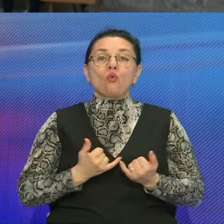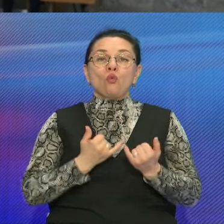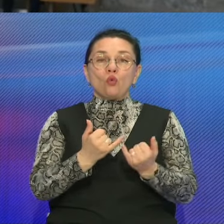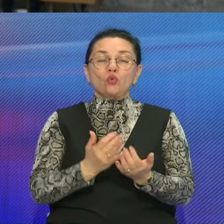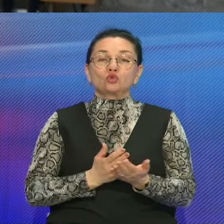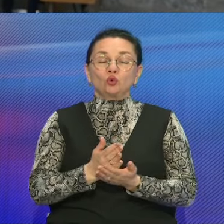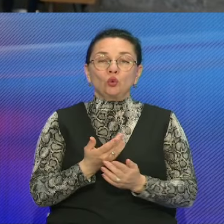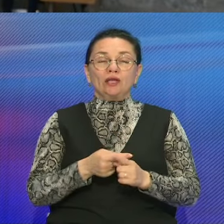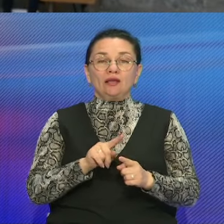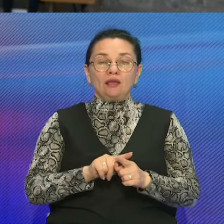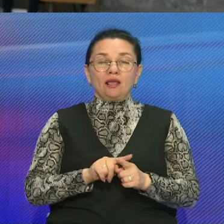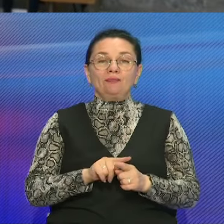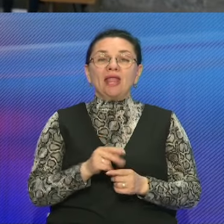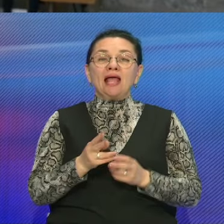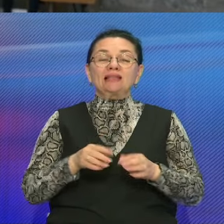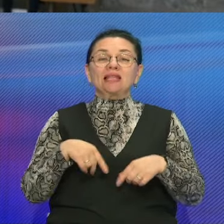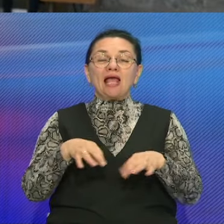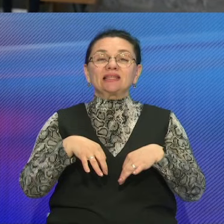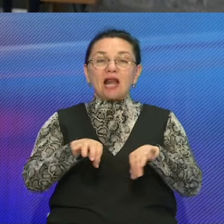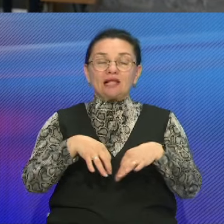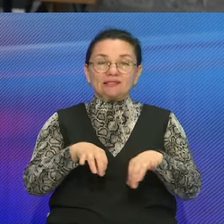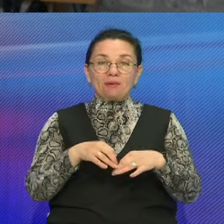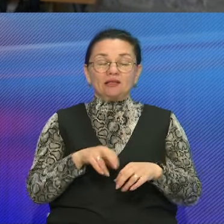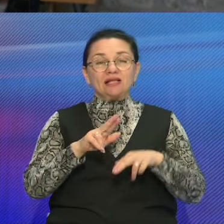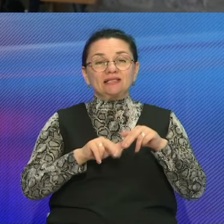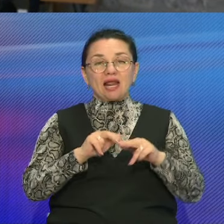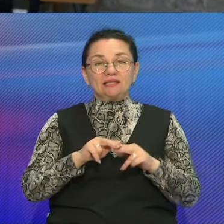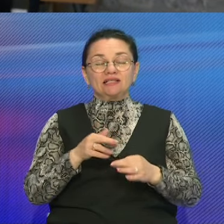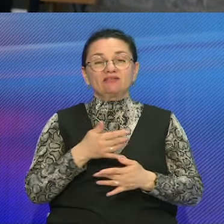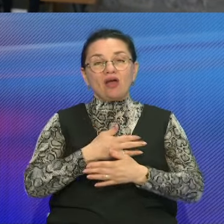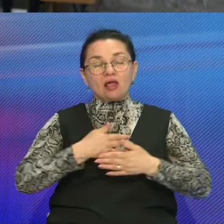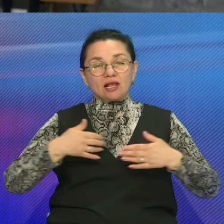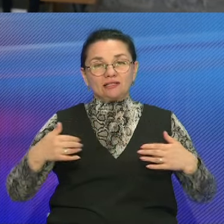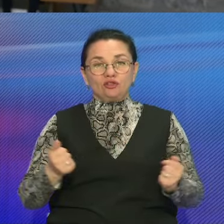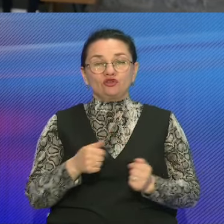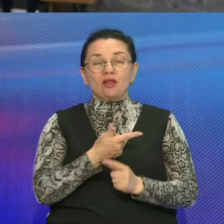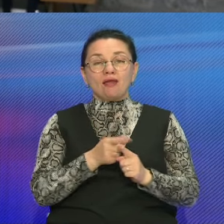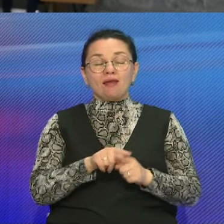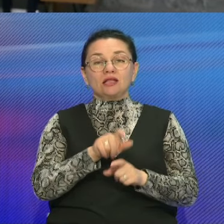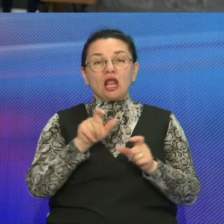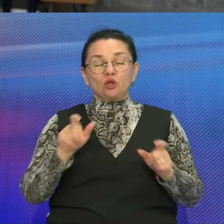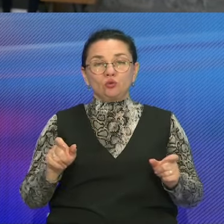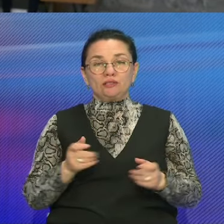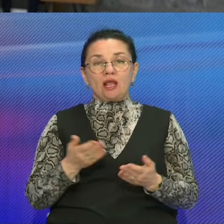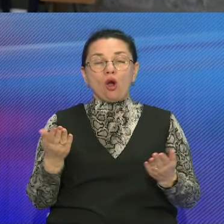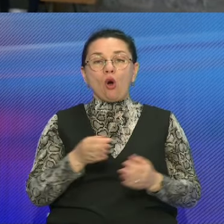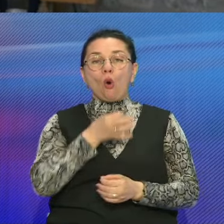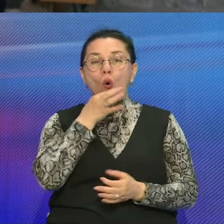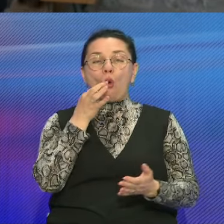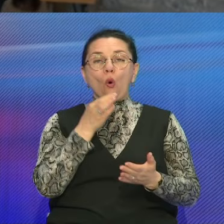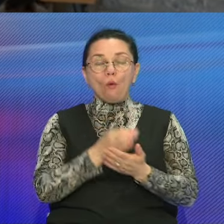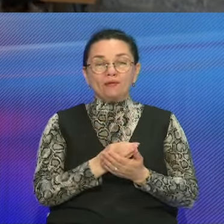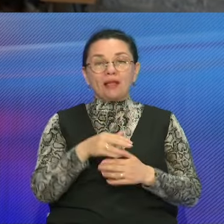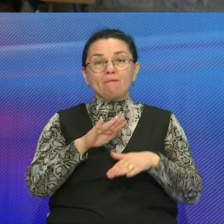транспорта, сфера жилищно-коммунального хозяйства, строительства. То есть это люди опытные, профессионалы своего